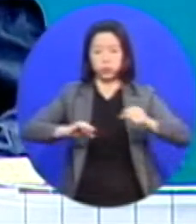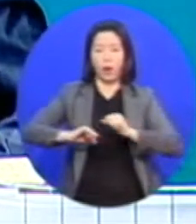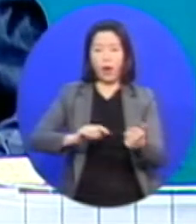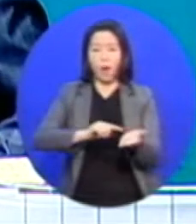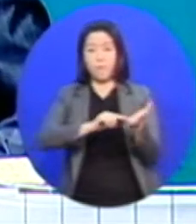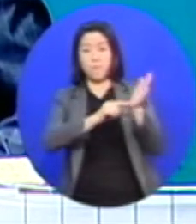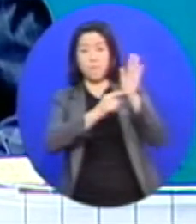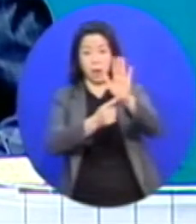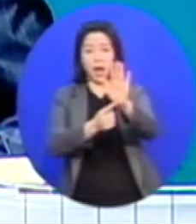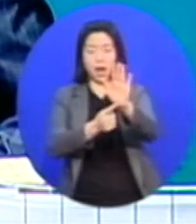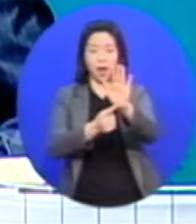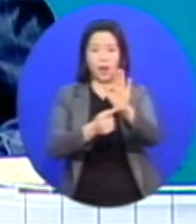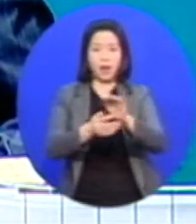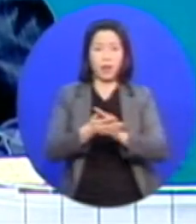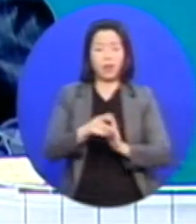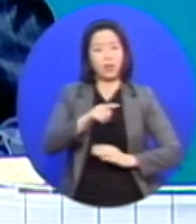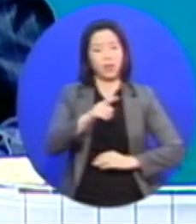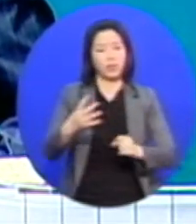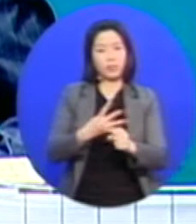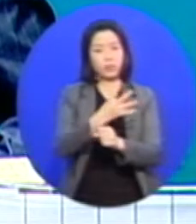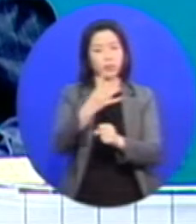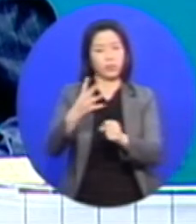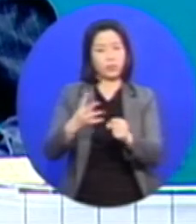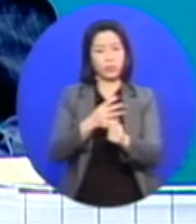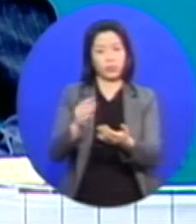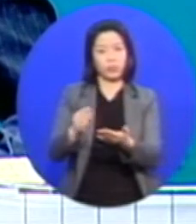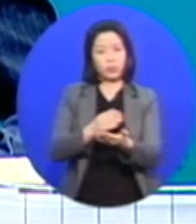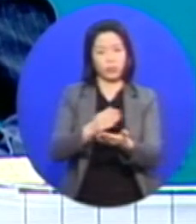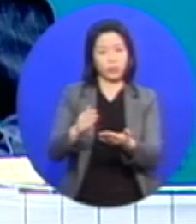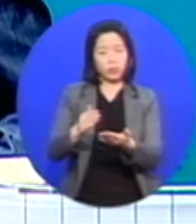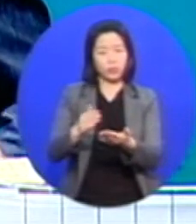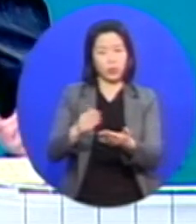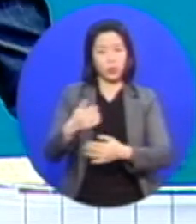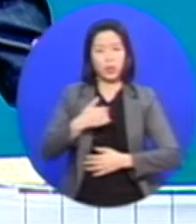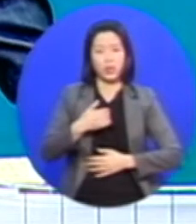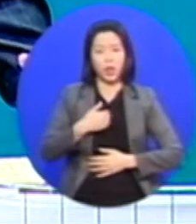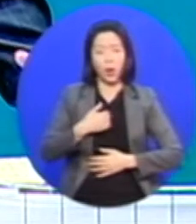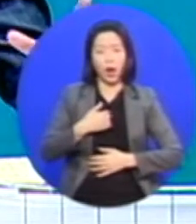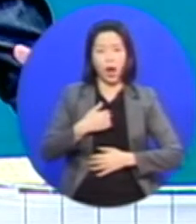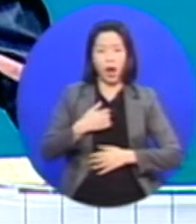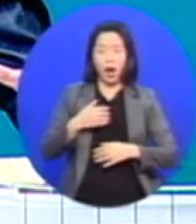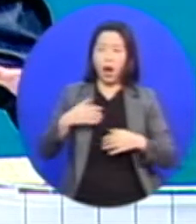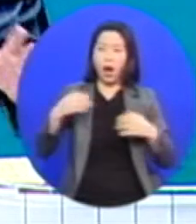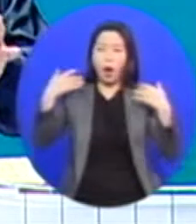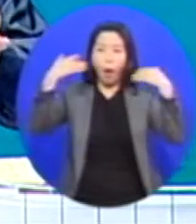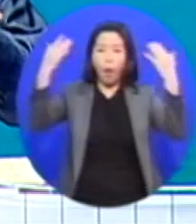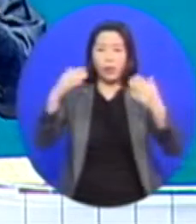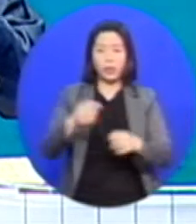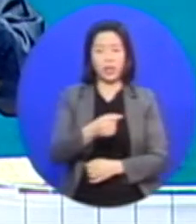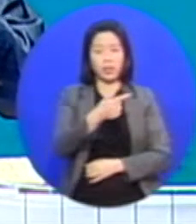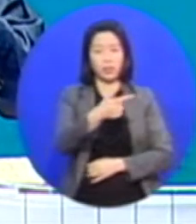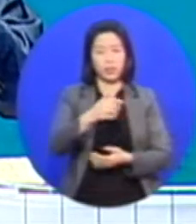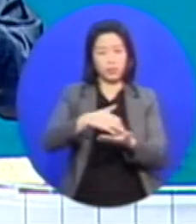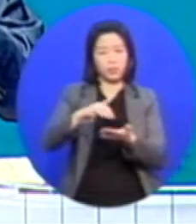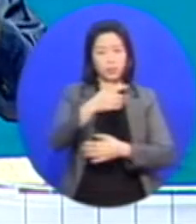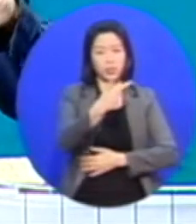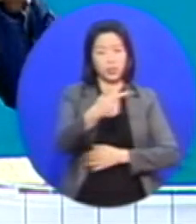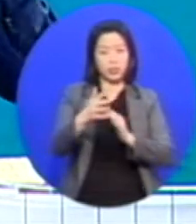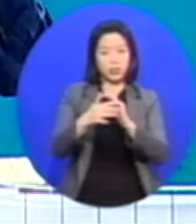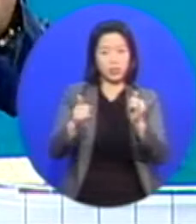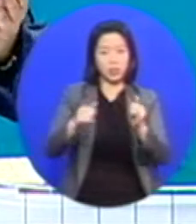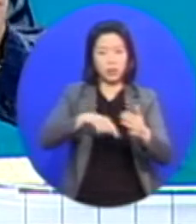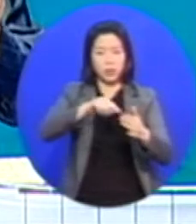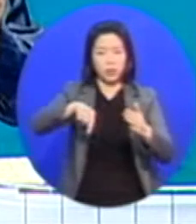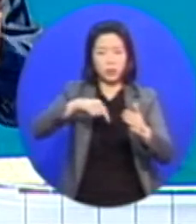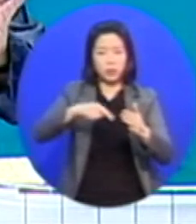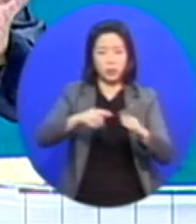시작하는데 1 내 시간 가까이 저와 어른들 1 6명에서 그 조그만 여자아이 속의